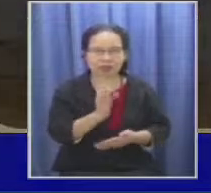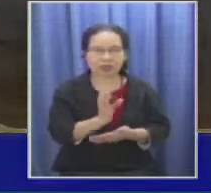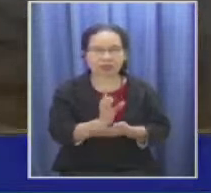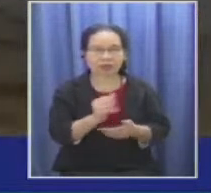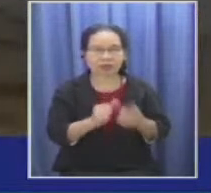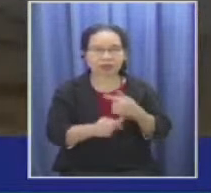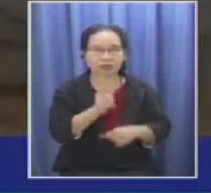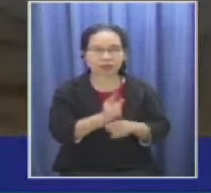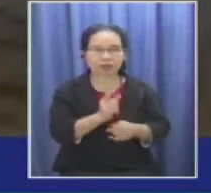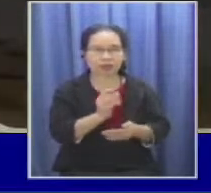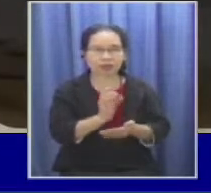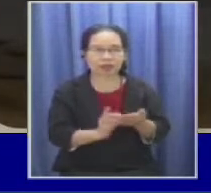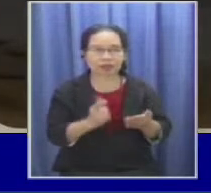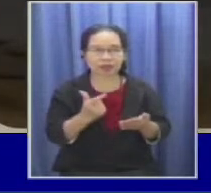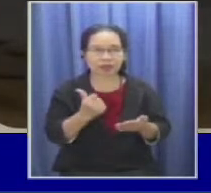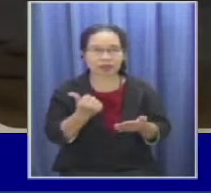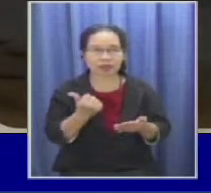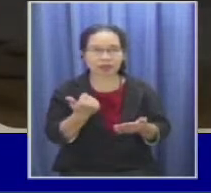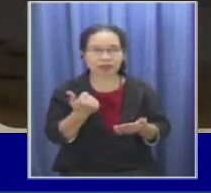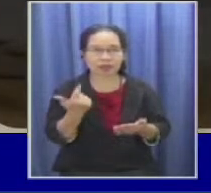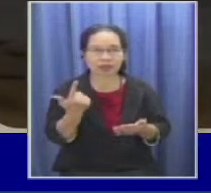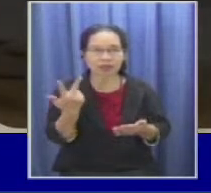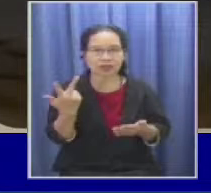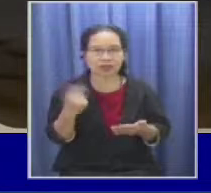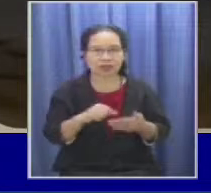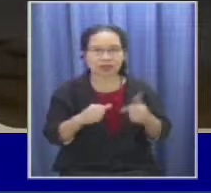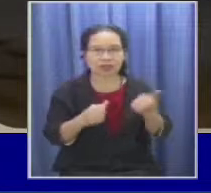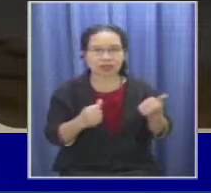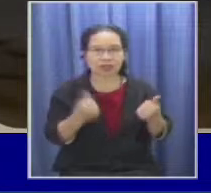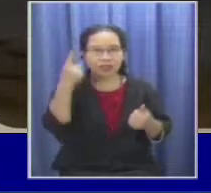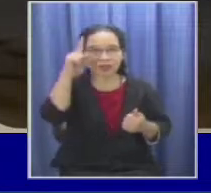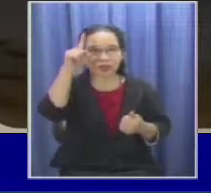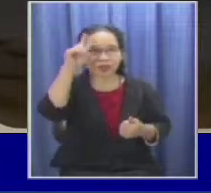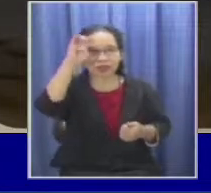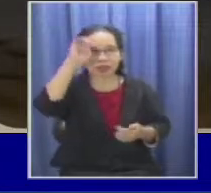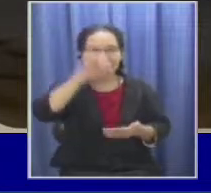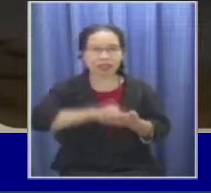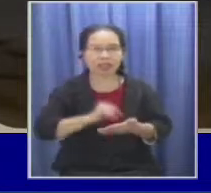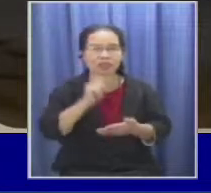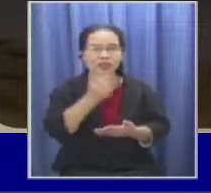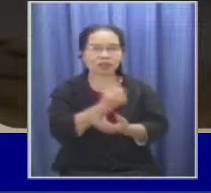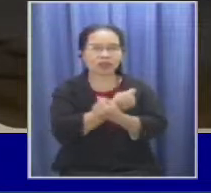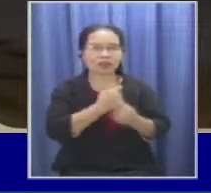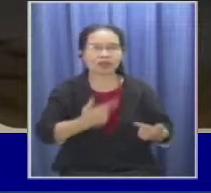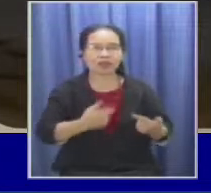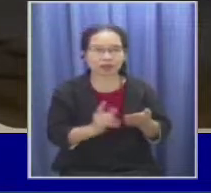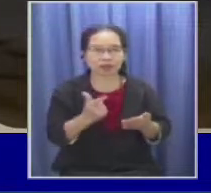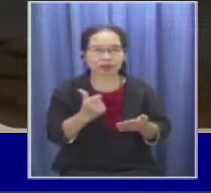tie wo mpaebɔ mama ye nkan ne bio 1 Peter 3:10